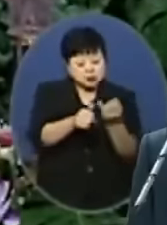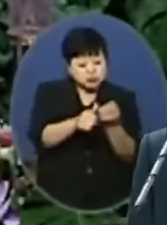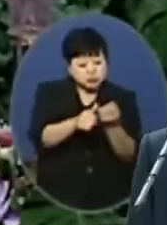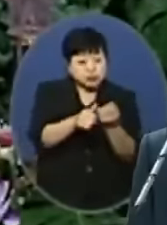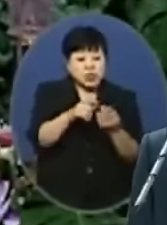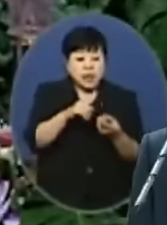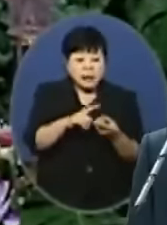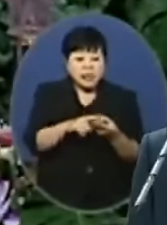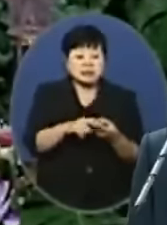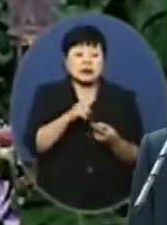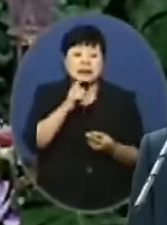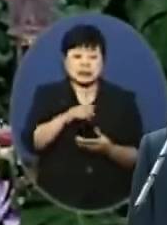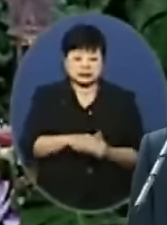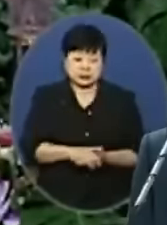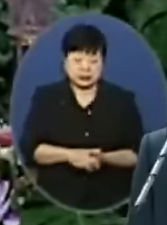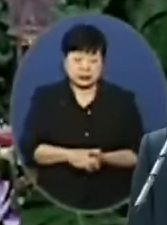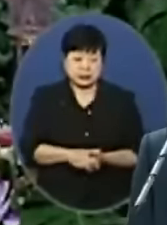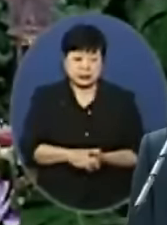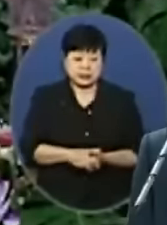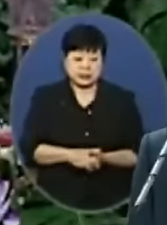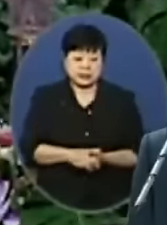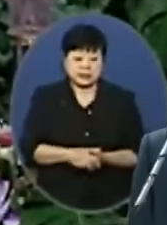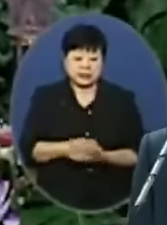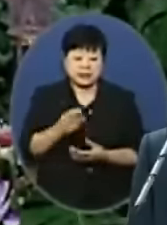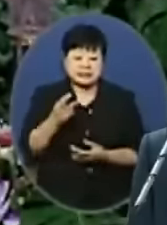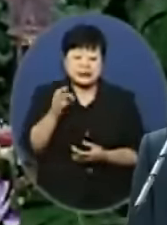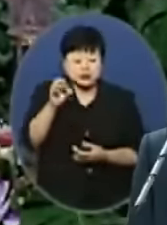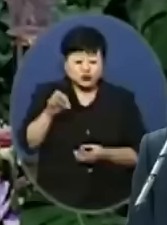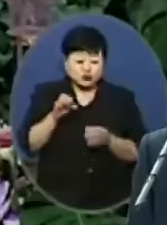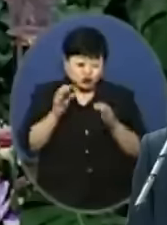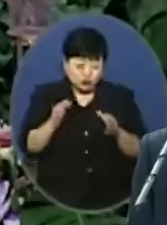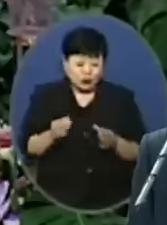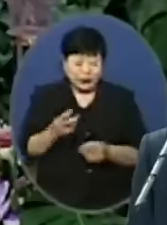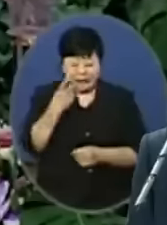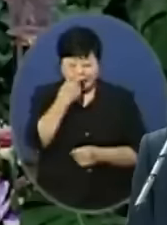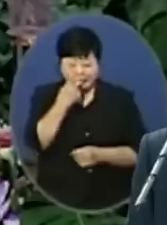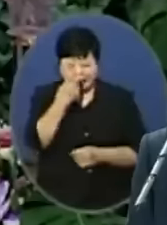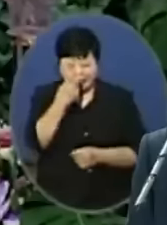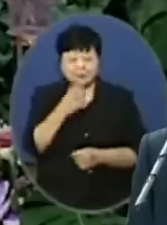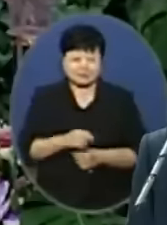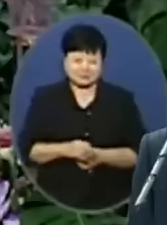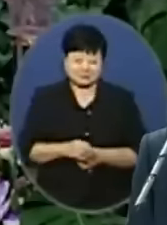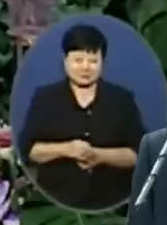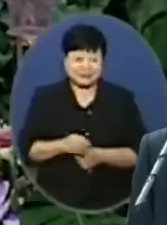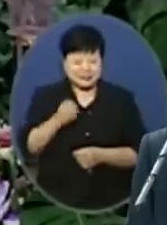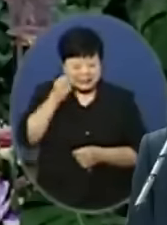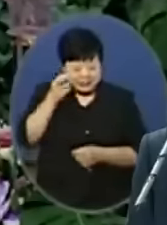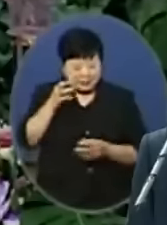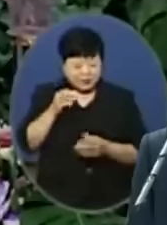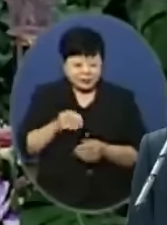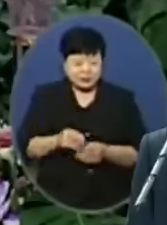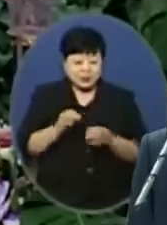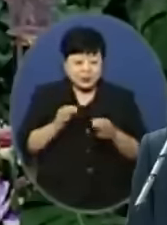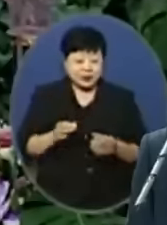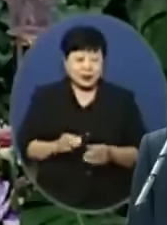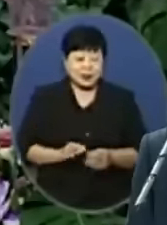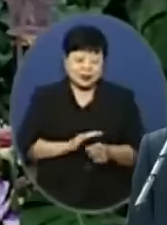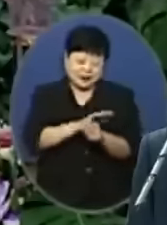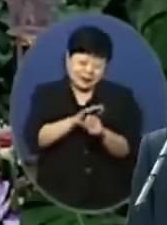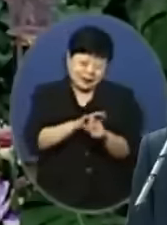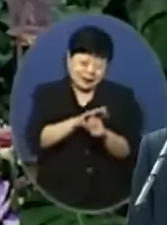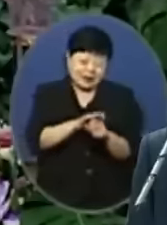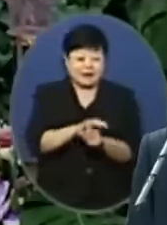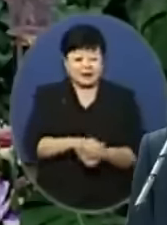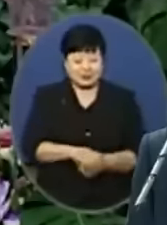이렇게 정의했습니다. 3주 동안 서로 관찰해보고 3개월 동안 서로